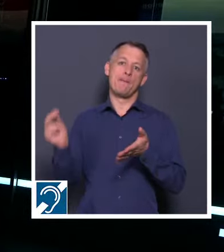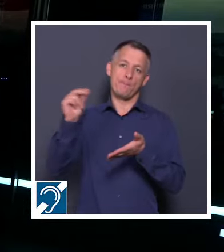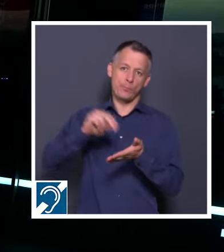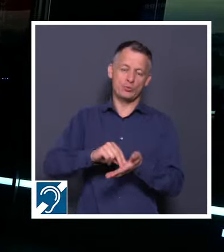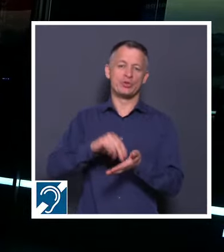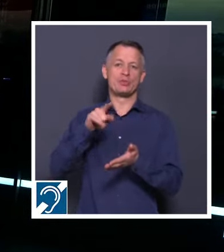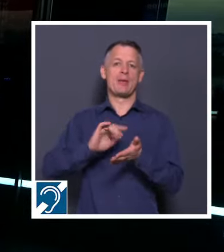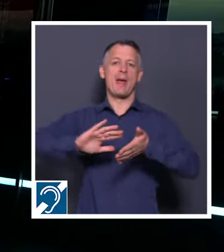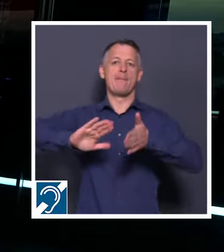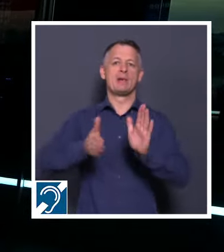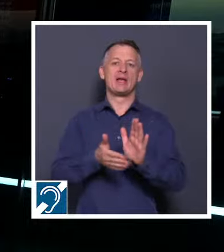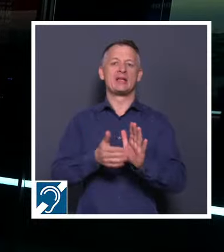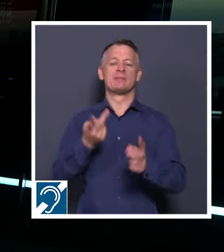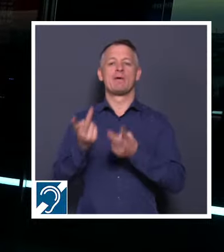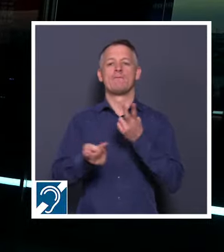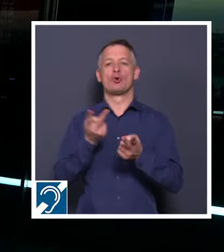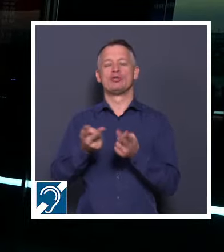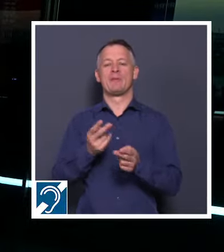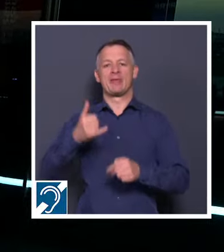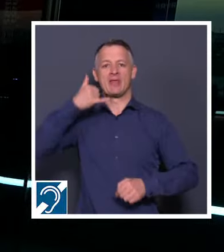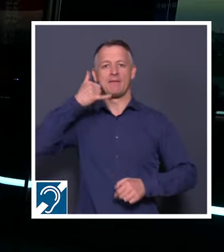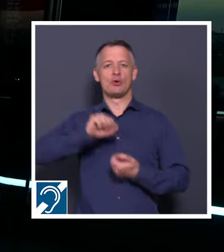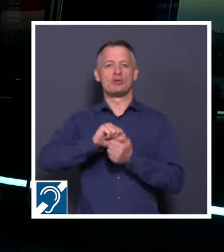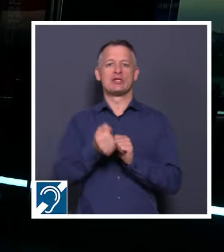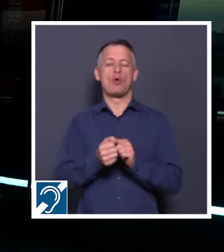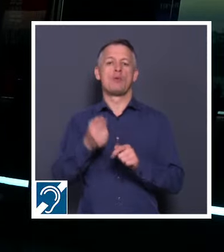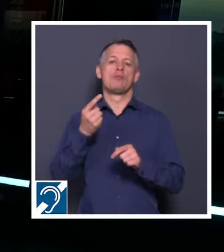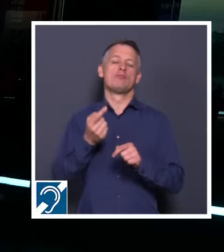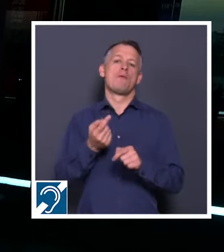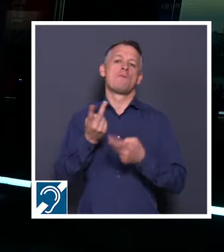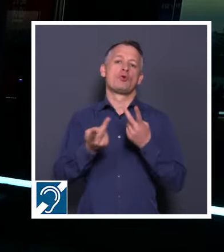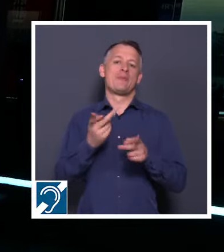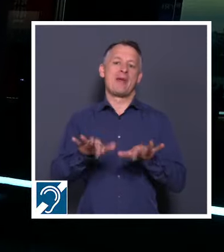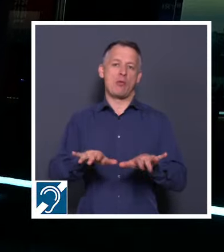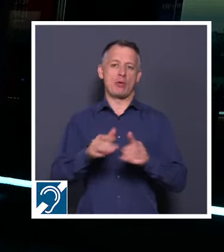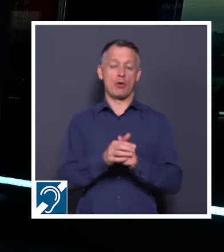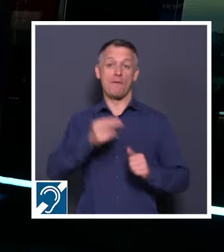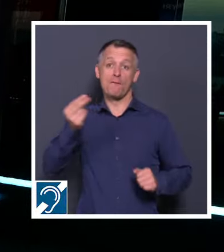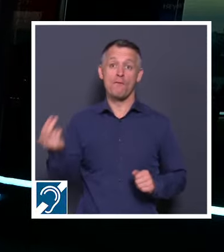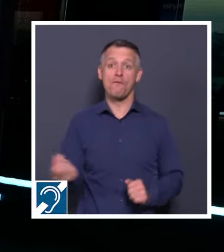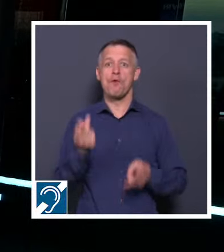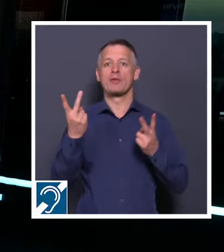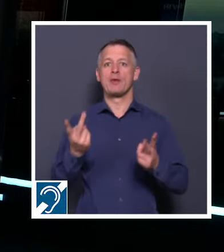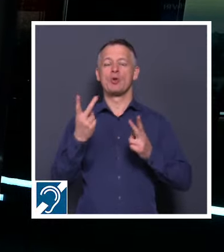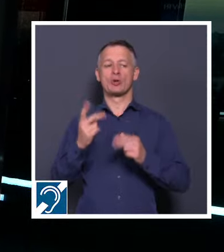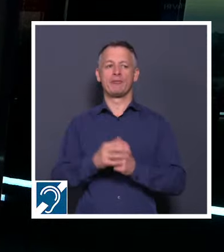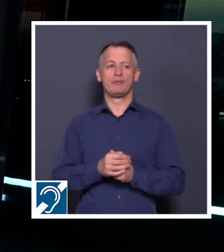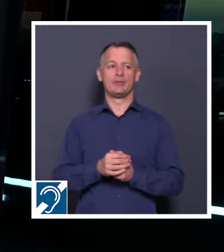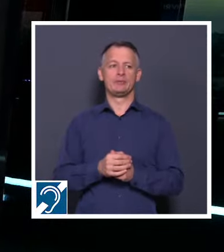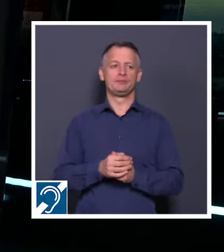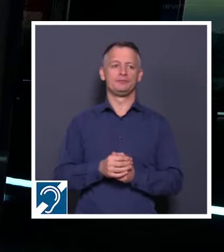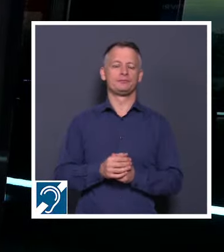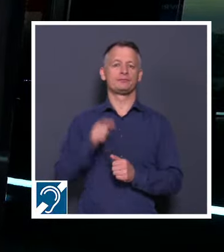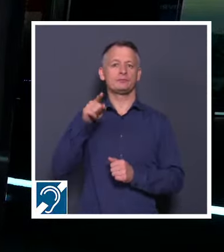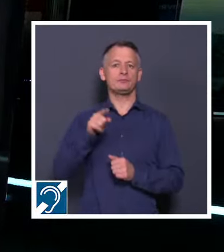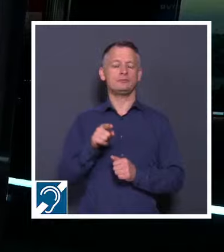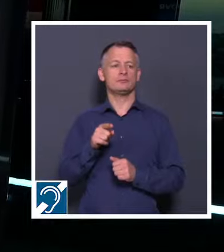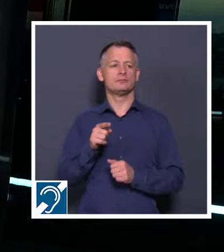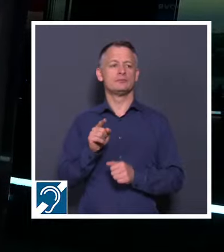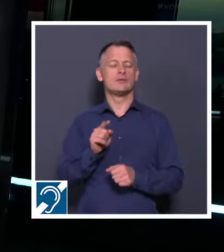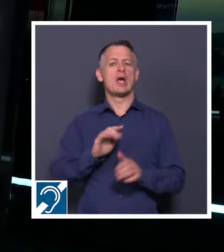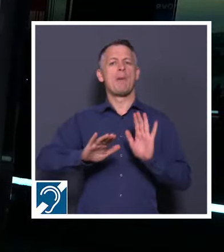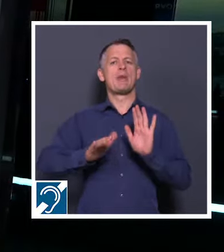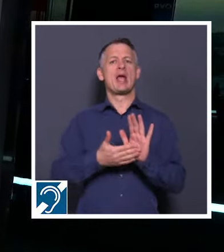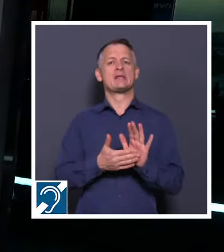le utilizăm în fiecare zi, pe telefon sau pe calculator. Foarte important, sunt aplicabilități care